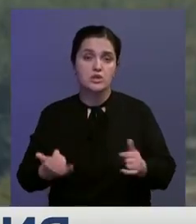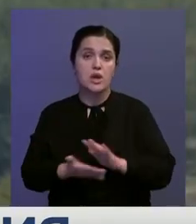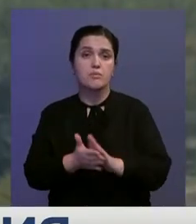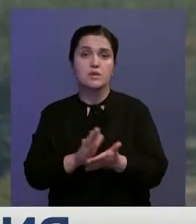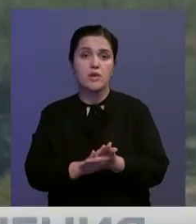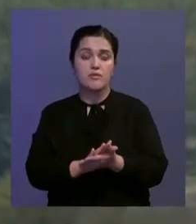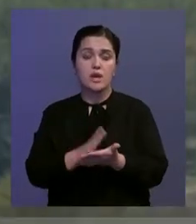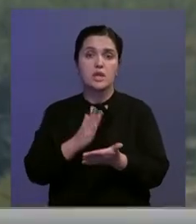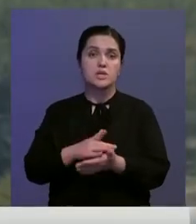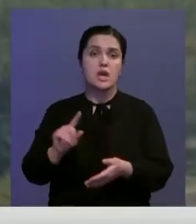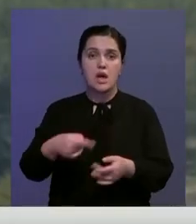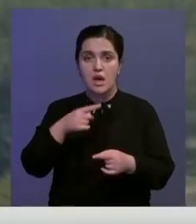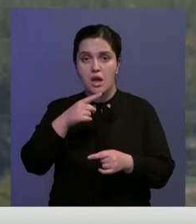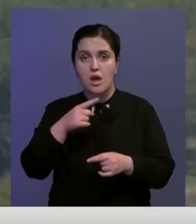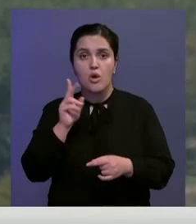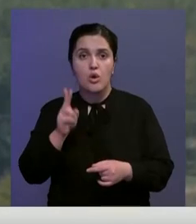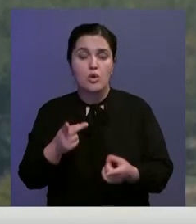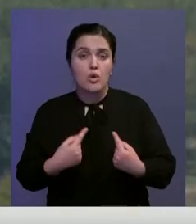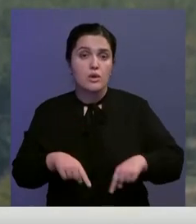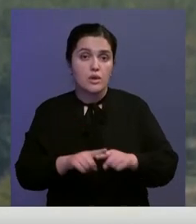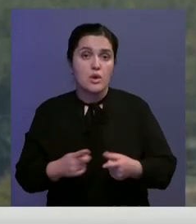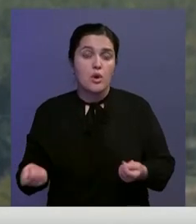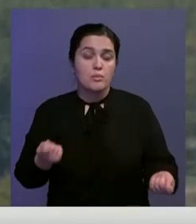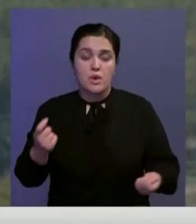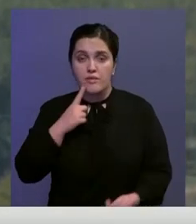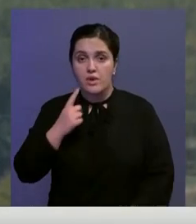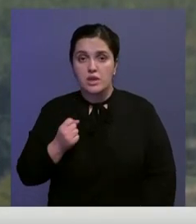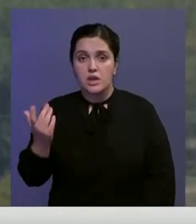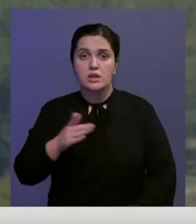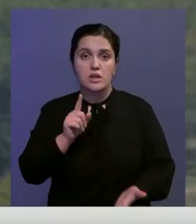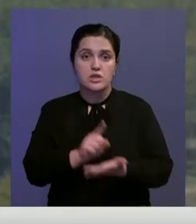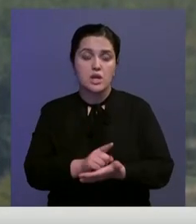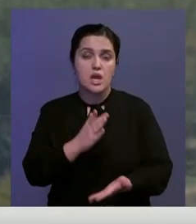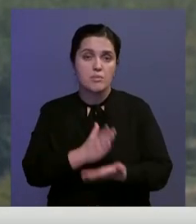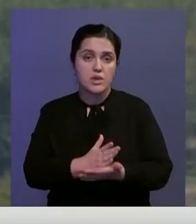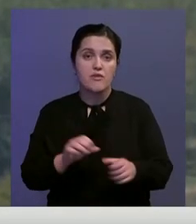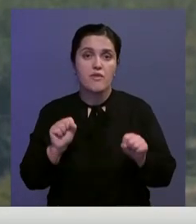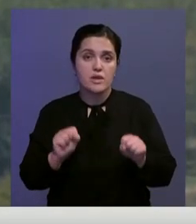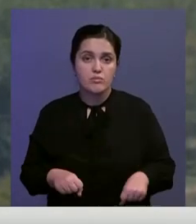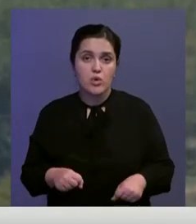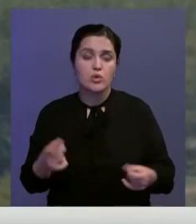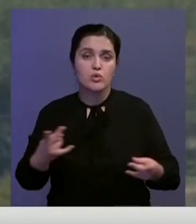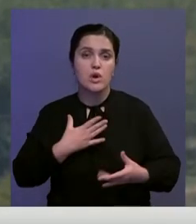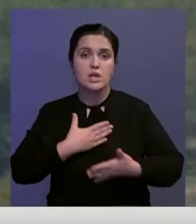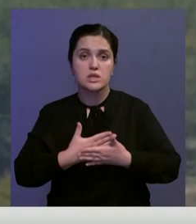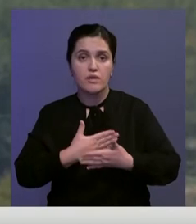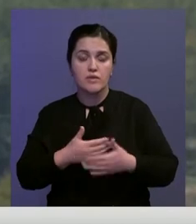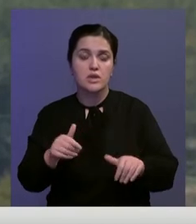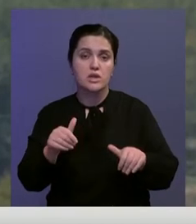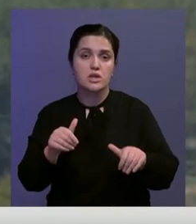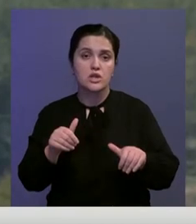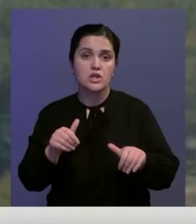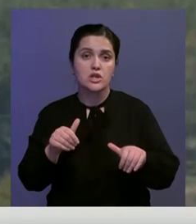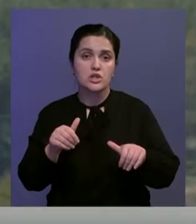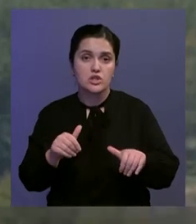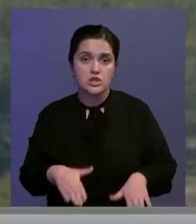предъявляет особые требования к командирам. Они должны иметь возможность проявлять нужную инициативу и решительность,